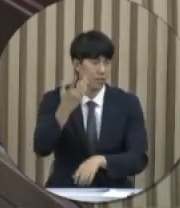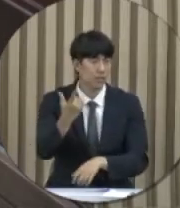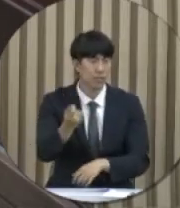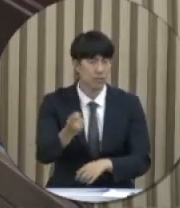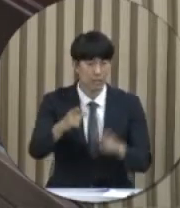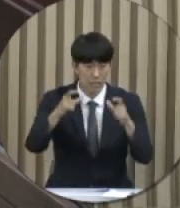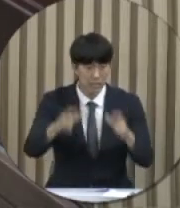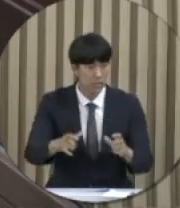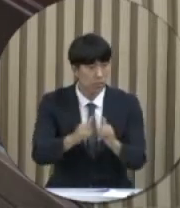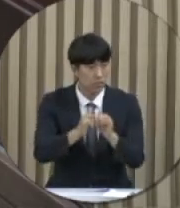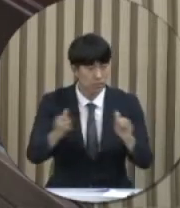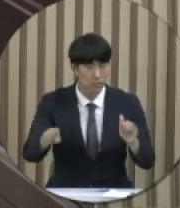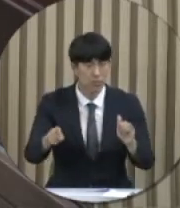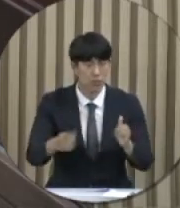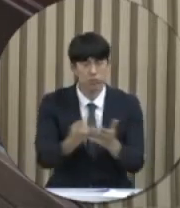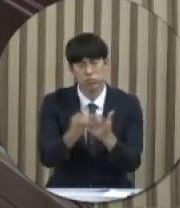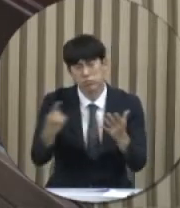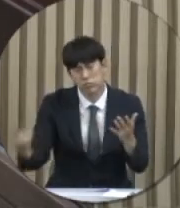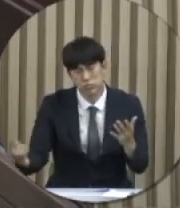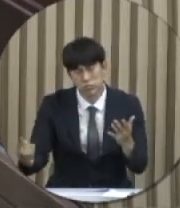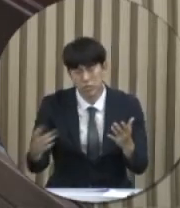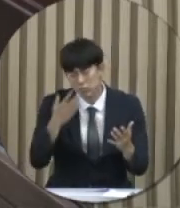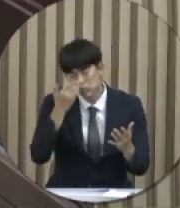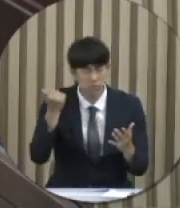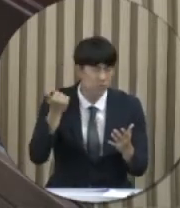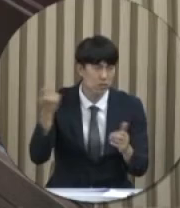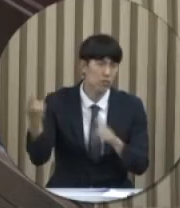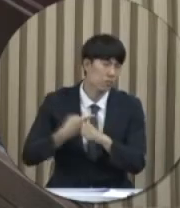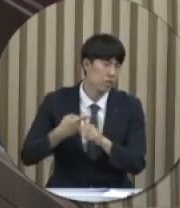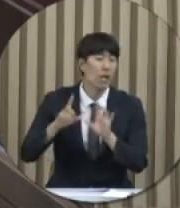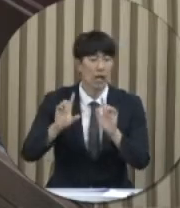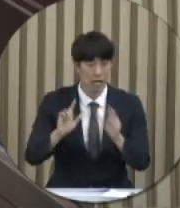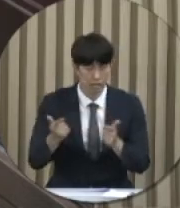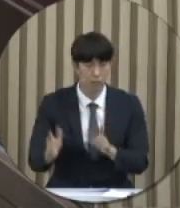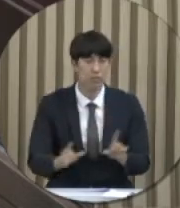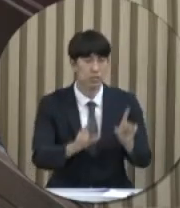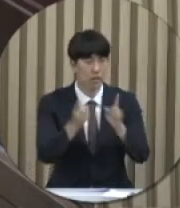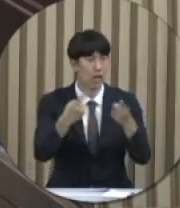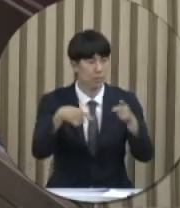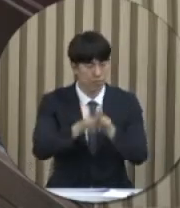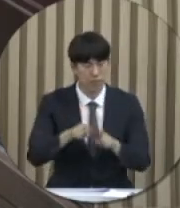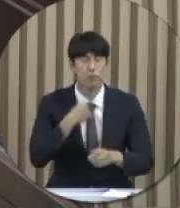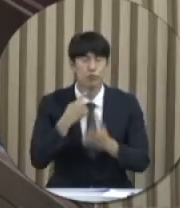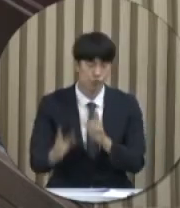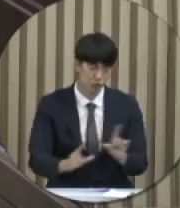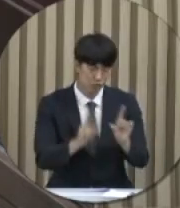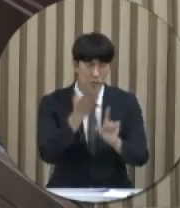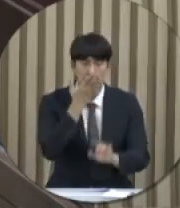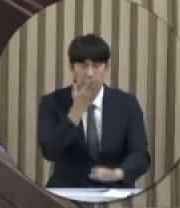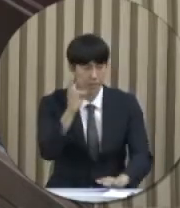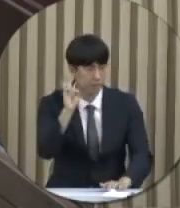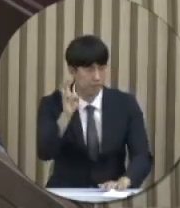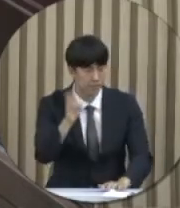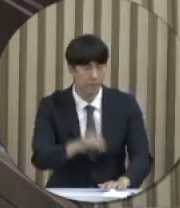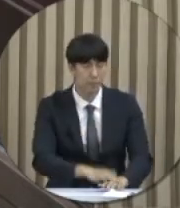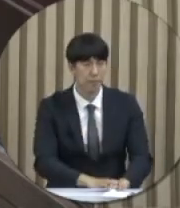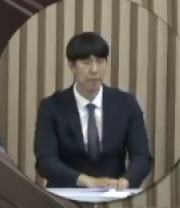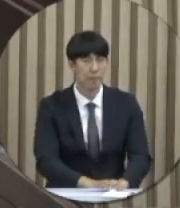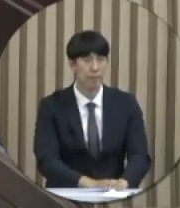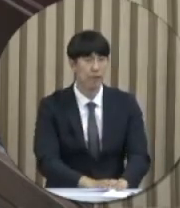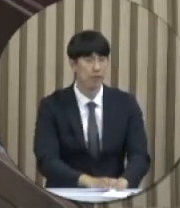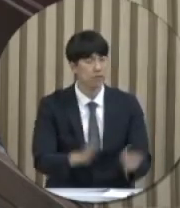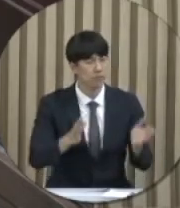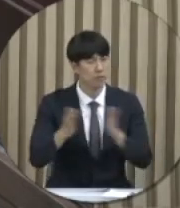있는 분들이 소외당하지 않고 생활하는 데 그런 부분들을 함께 할 수 있을 거라는 생각이 들고요. 그 다음에